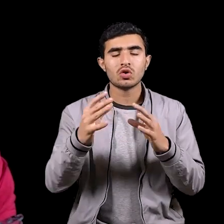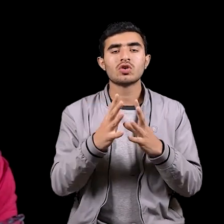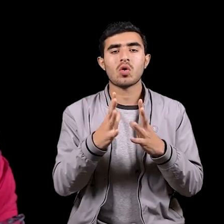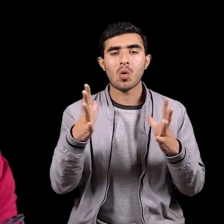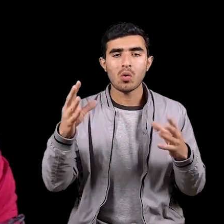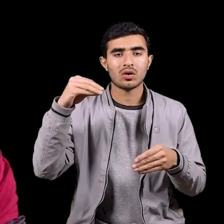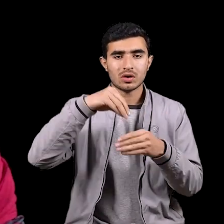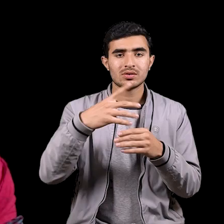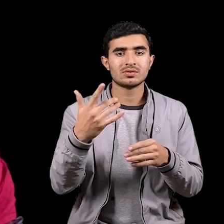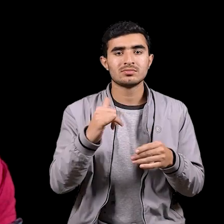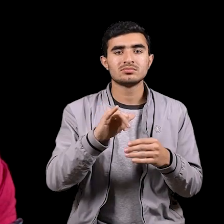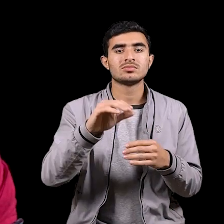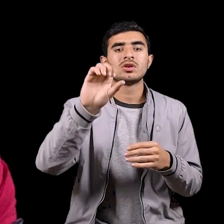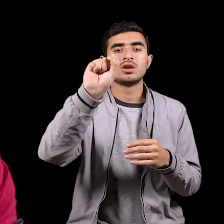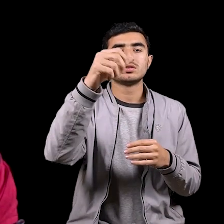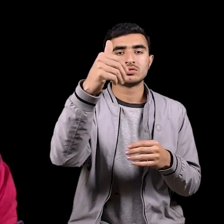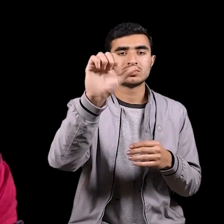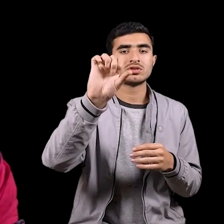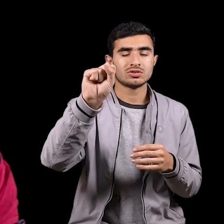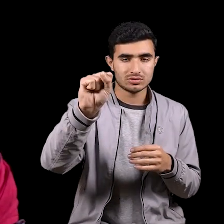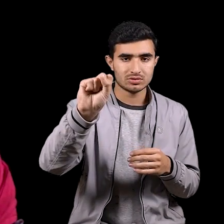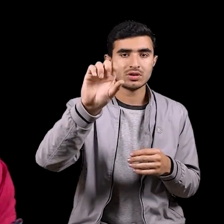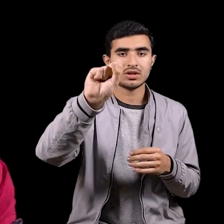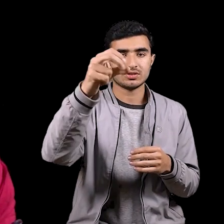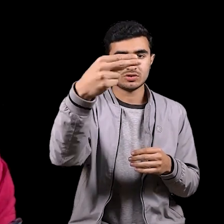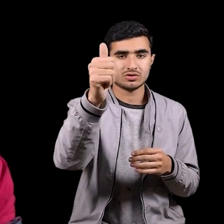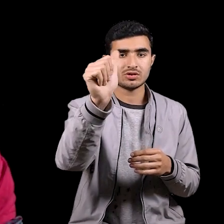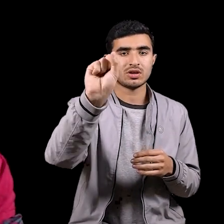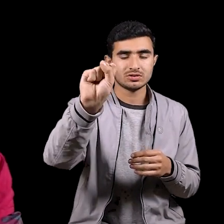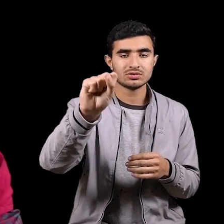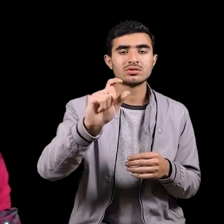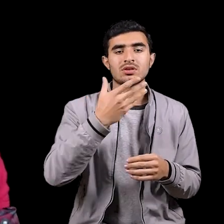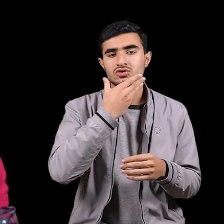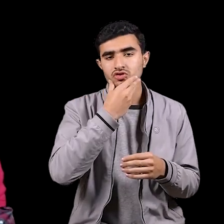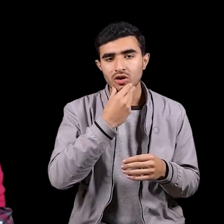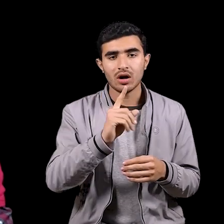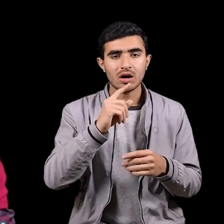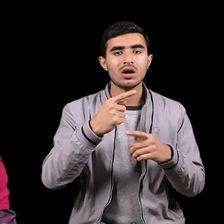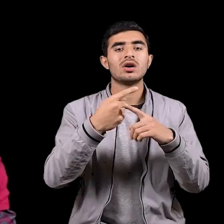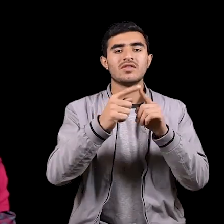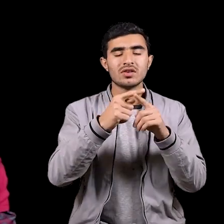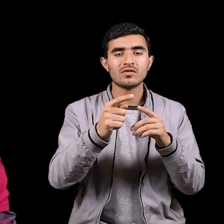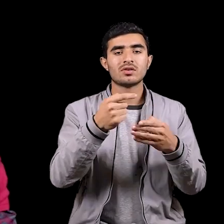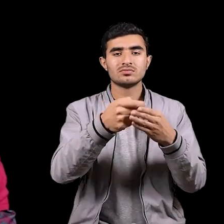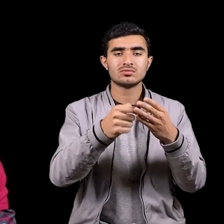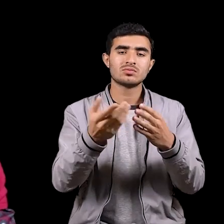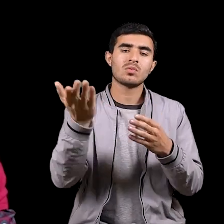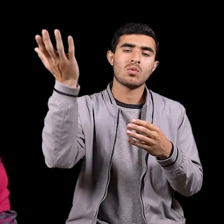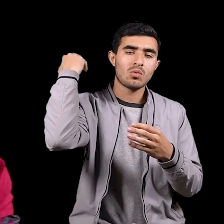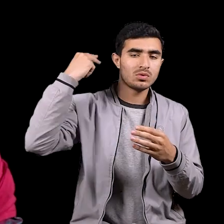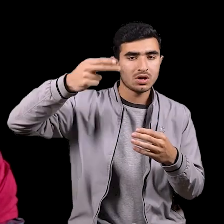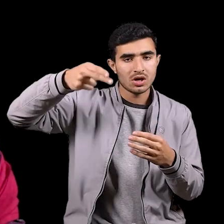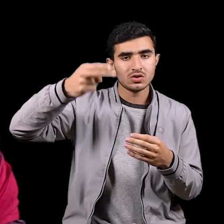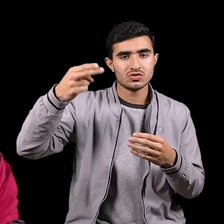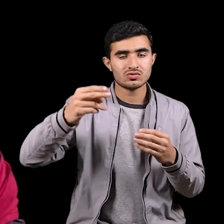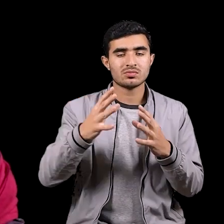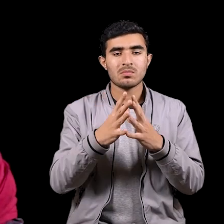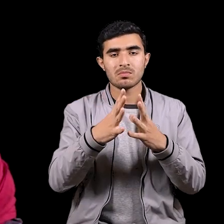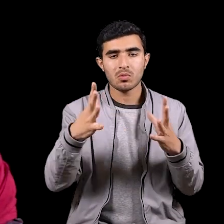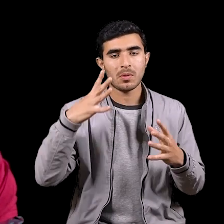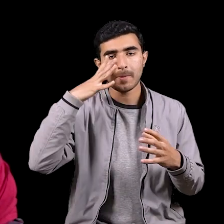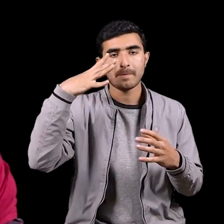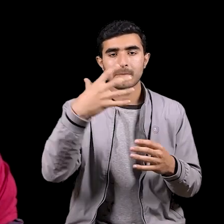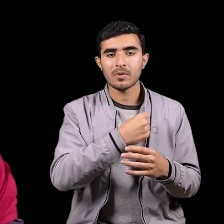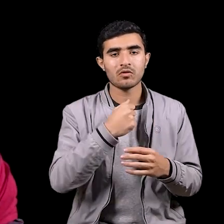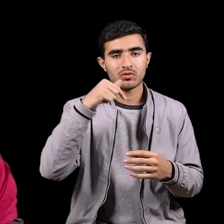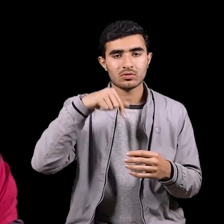भिटाई, सच्चल सरमस्त, शेख अयाज, माई भागी। अनेक ऐसे किरदार हैं जिनको जब आप सुनेंगे और पढ़ेंगे, उनके